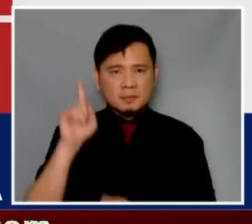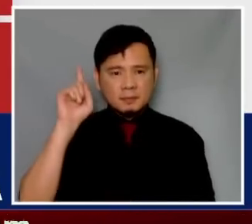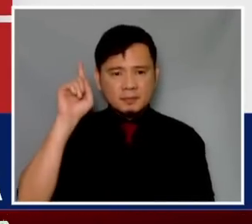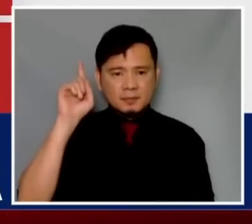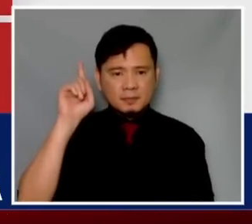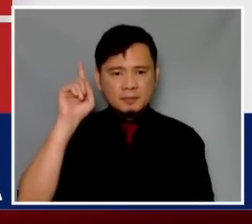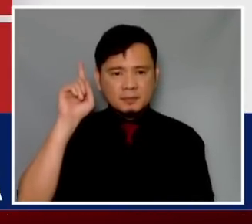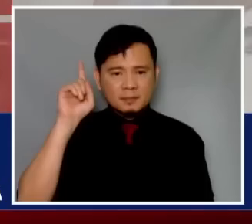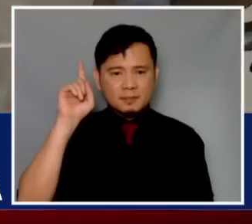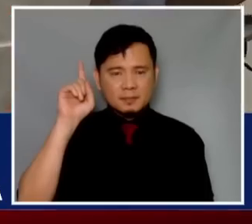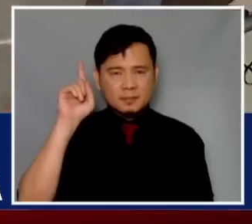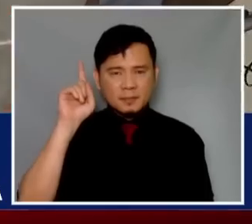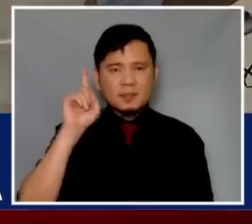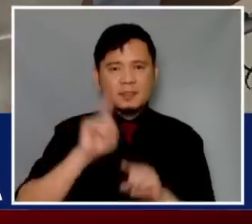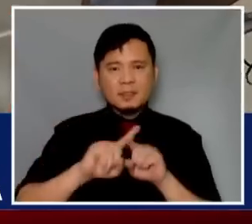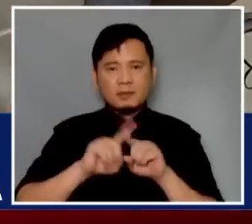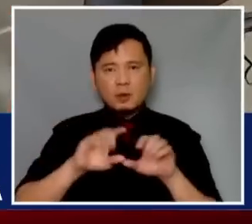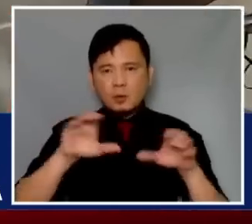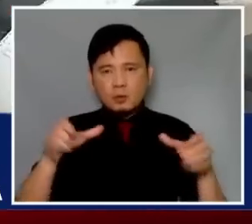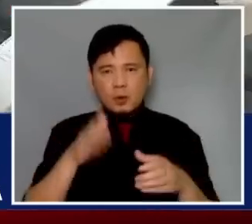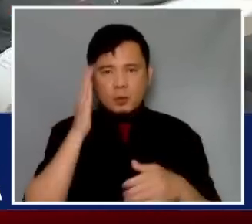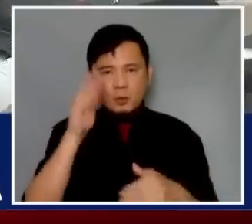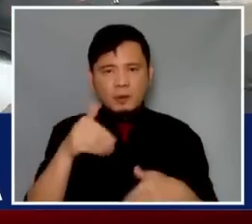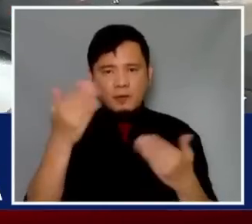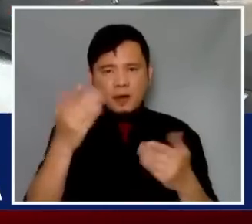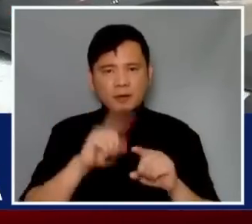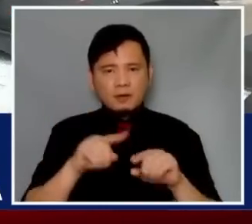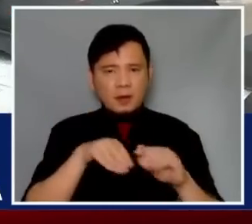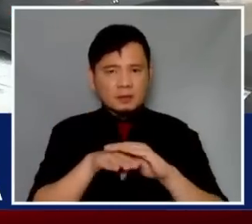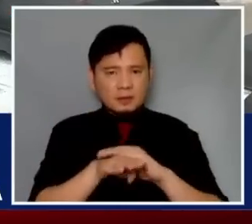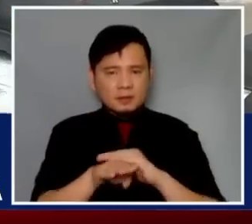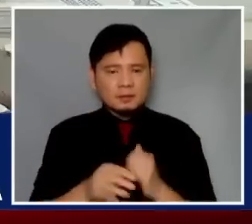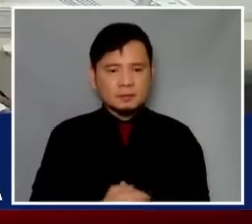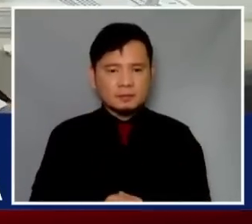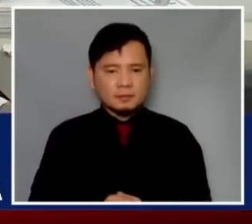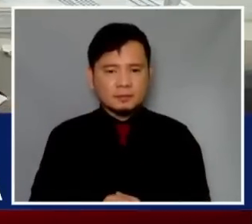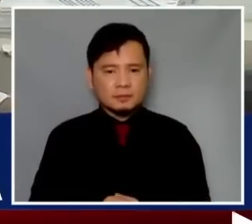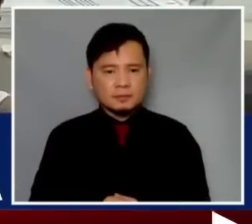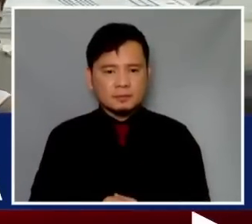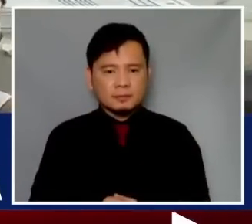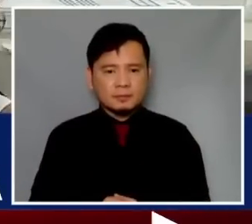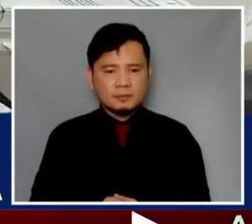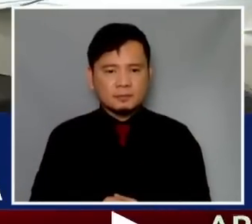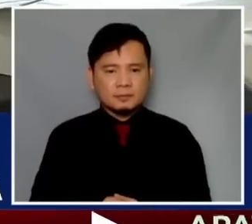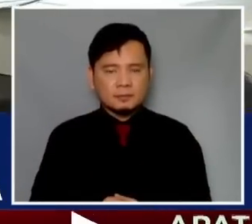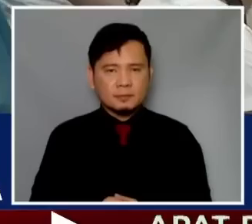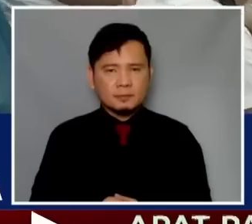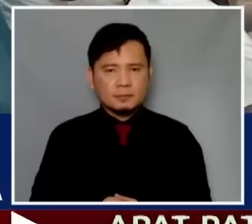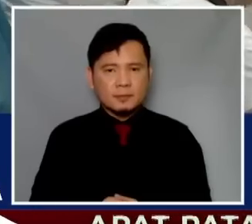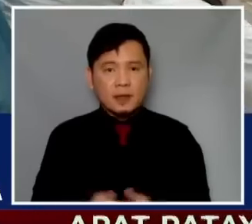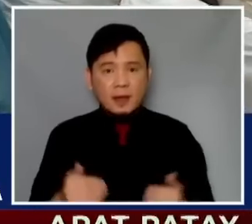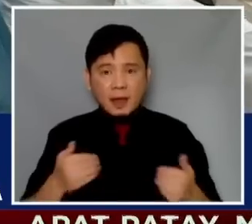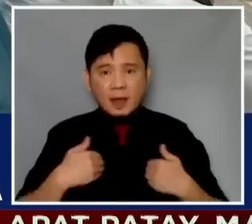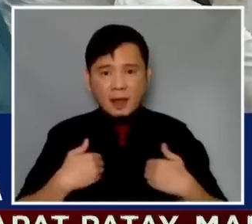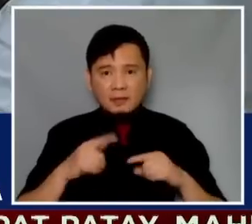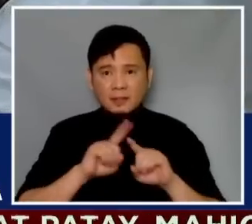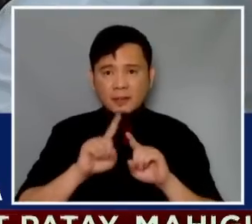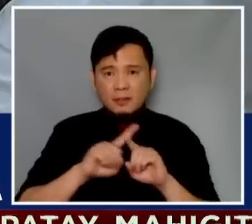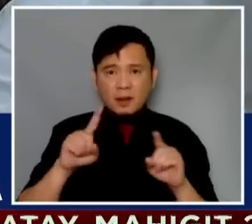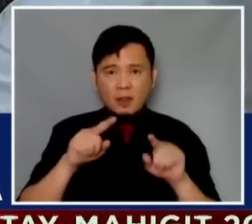ang mabibigyan ng access. Sa May 7 naman itinakda ang pagsira sa mahigit kalahating milyong defective at roadshow